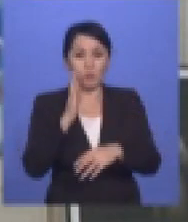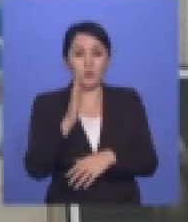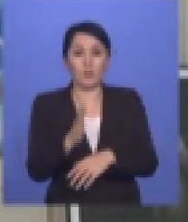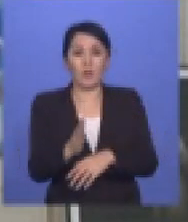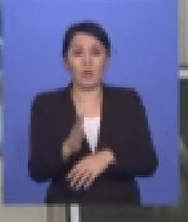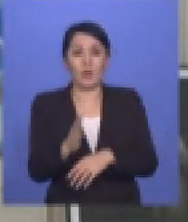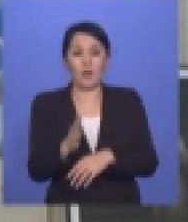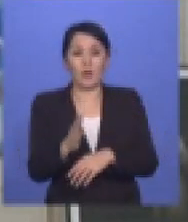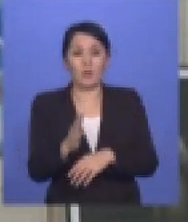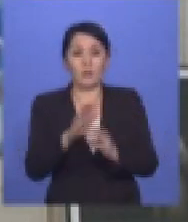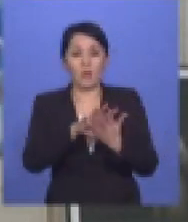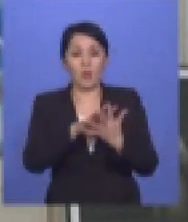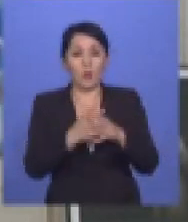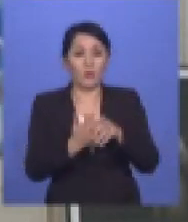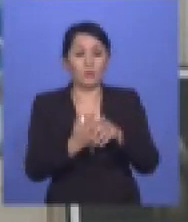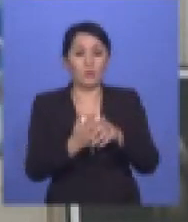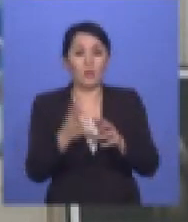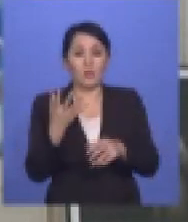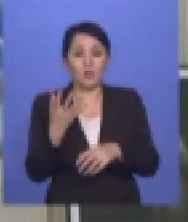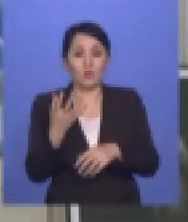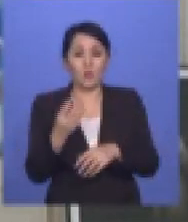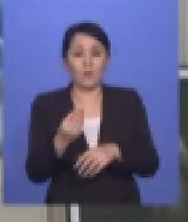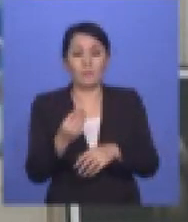де осы ауылдағы